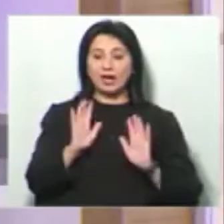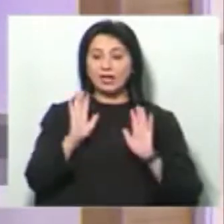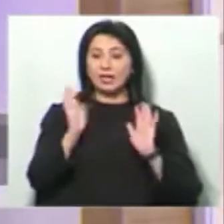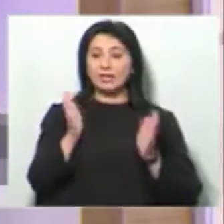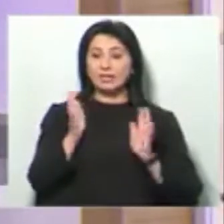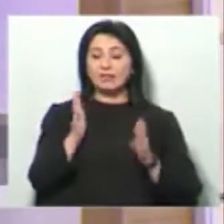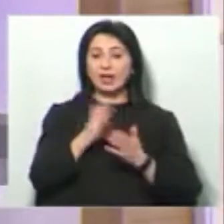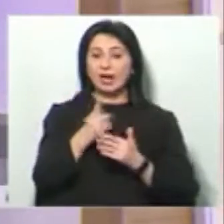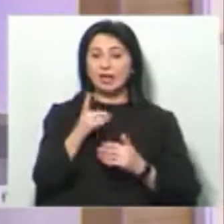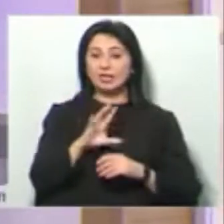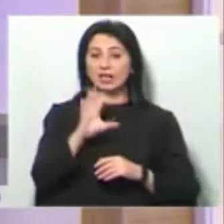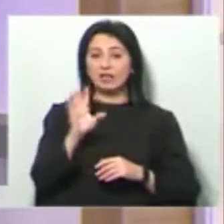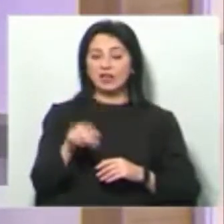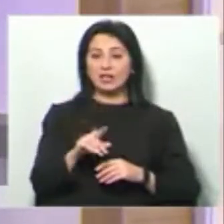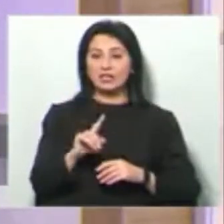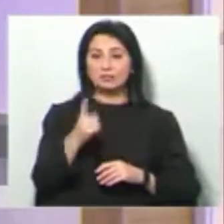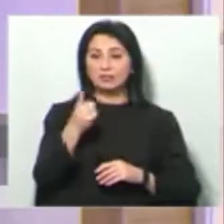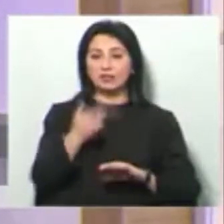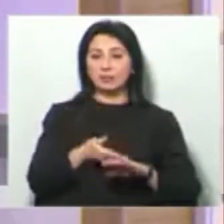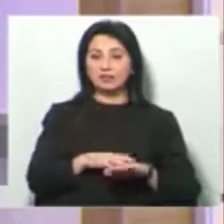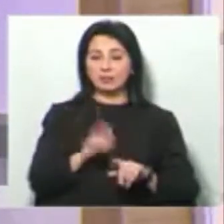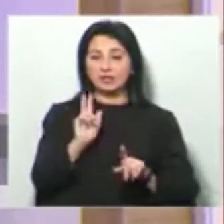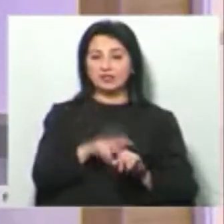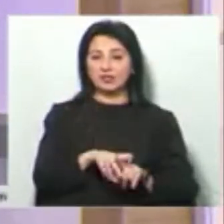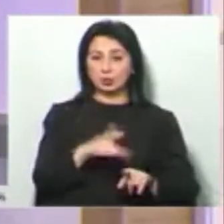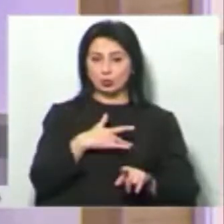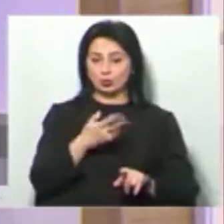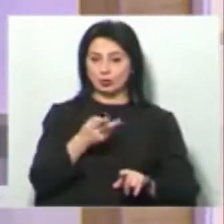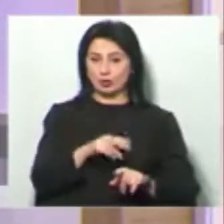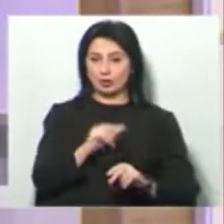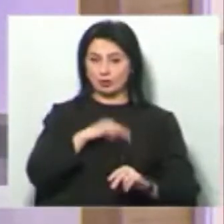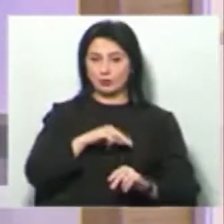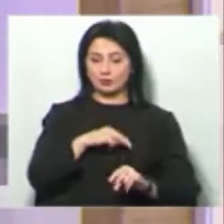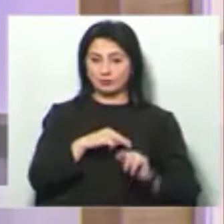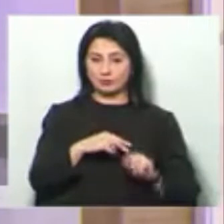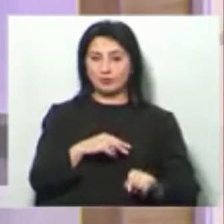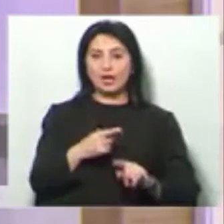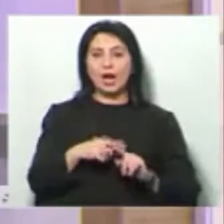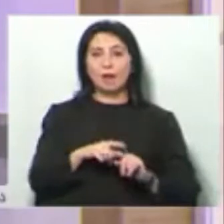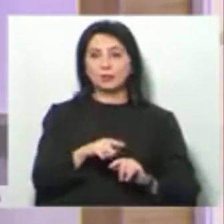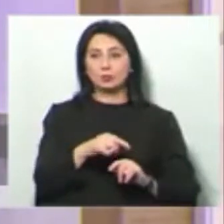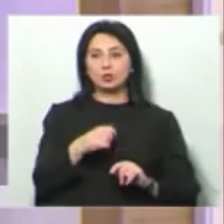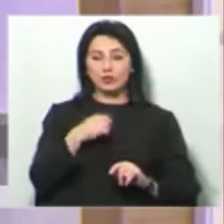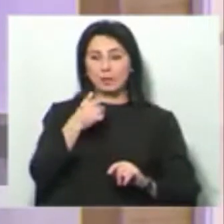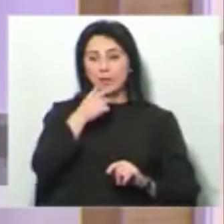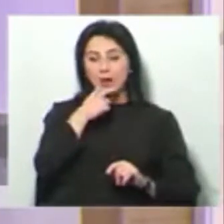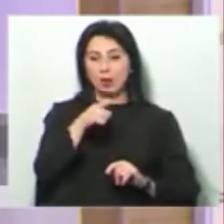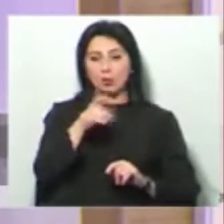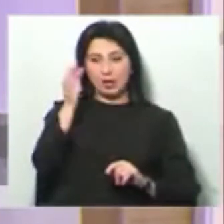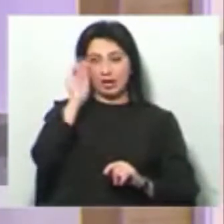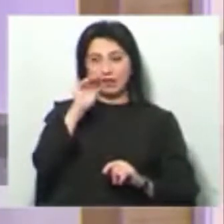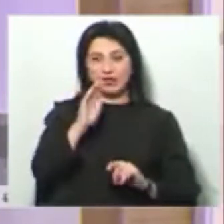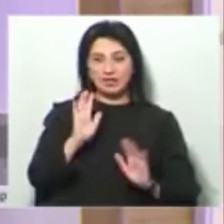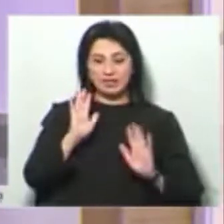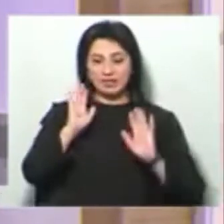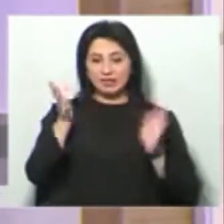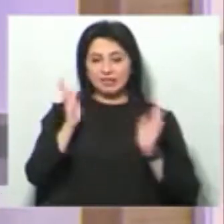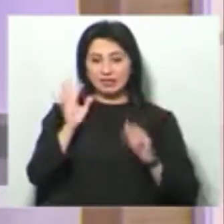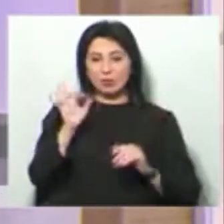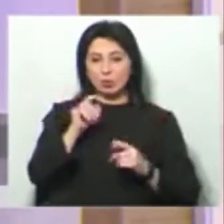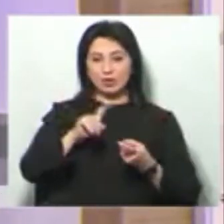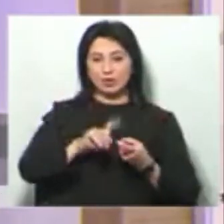ჰიპერტენზია არის ერთ-ერთი ყველაზე ძიმე ტვირთი, რაც შეიძლება ჰქონდეს ადამიანებს. ამიტომ მე მაყურებელს გავახსენებ არტერიულ